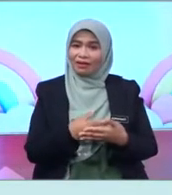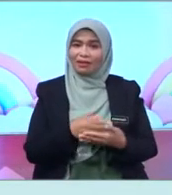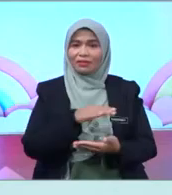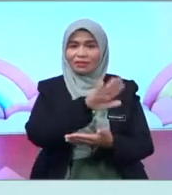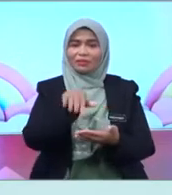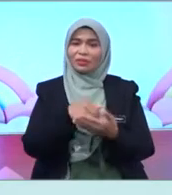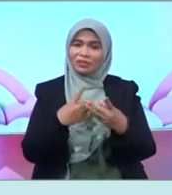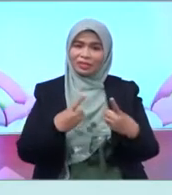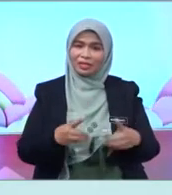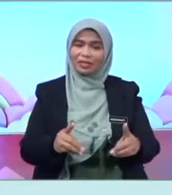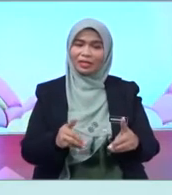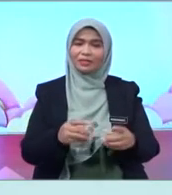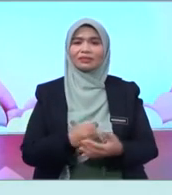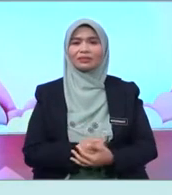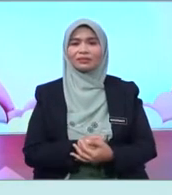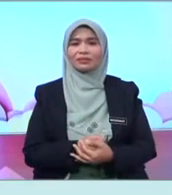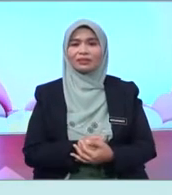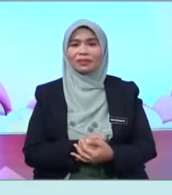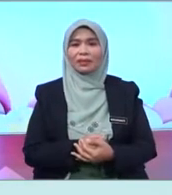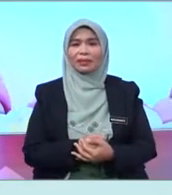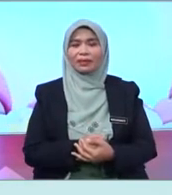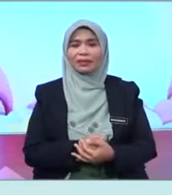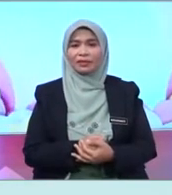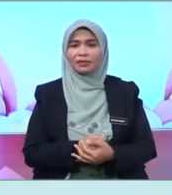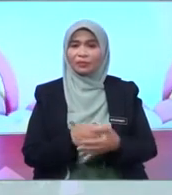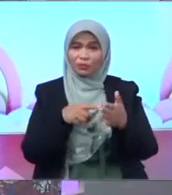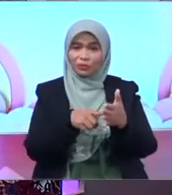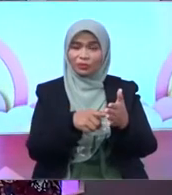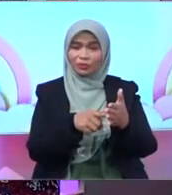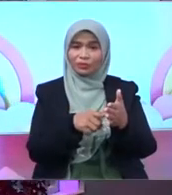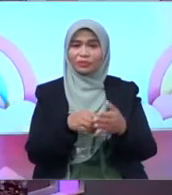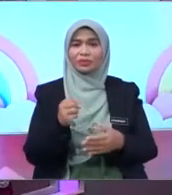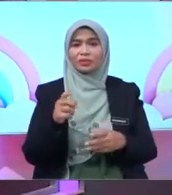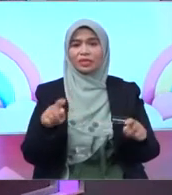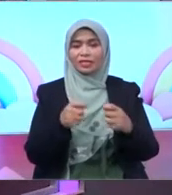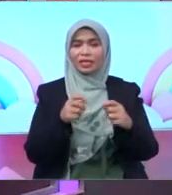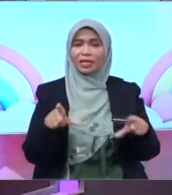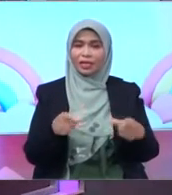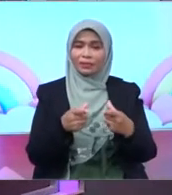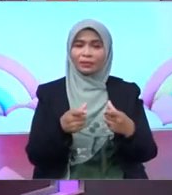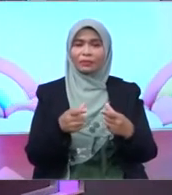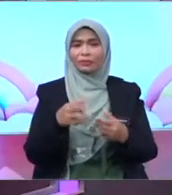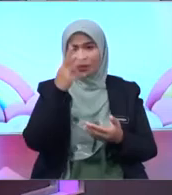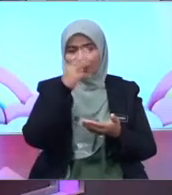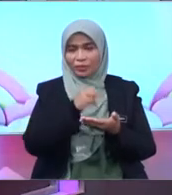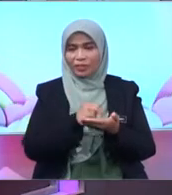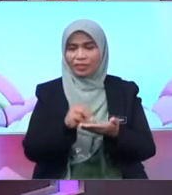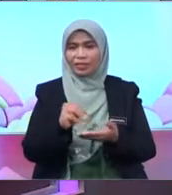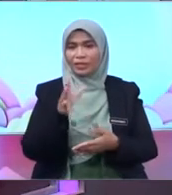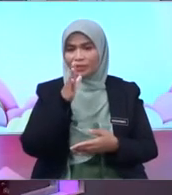ibu bapanya makai nah ini dimainin kita menunjukkan tingkah laku memuji kain Ibu